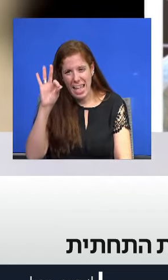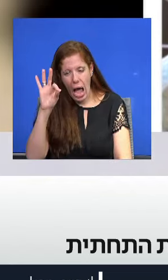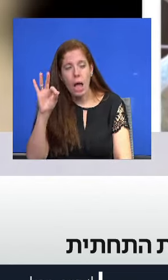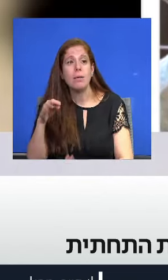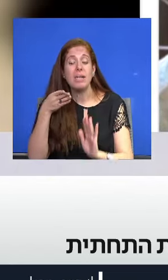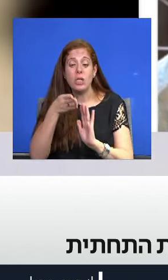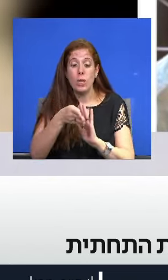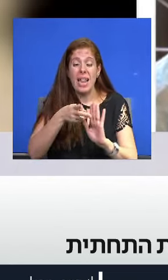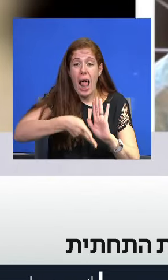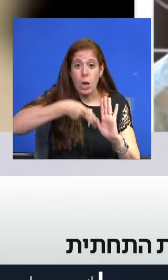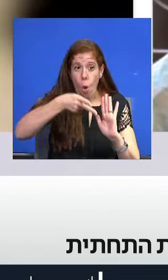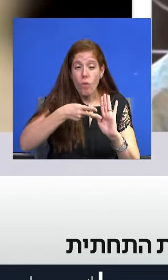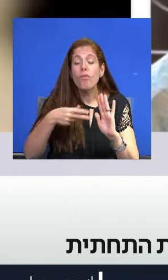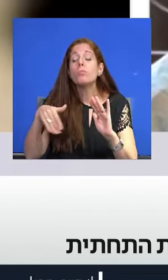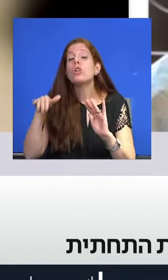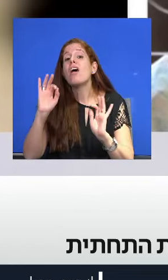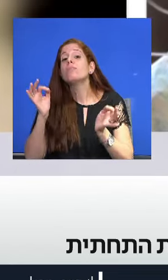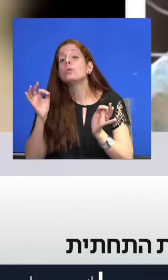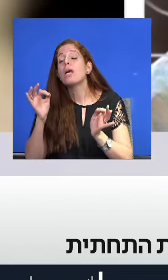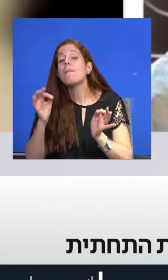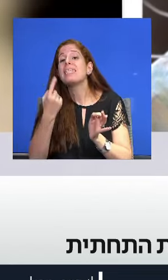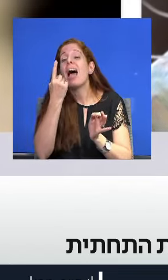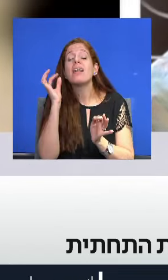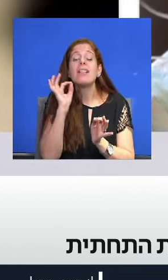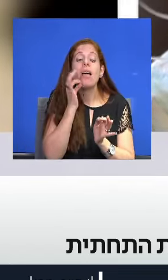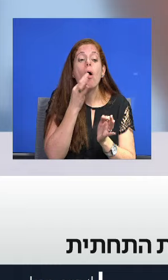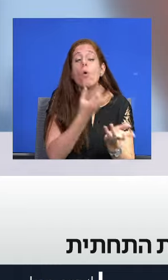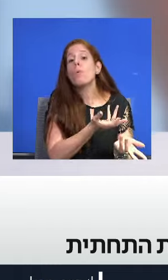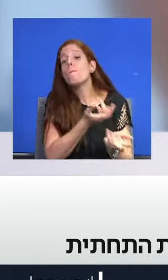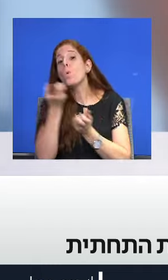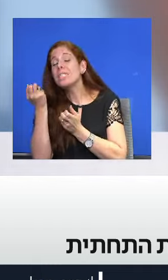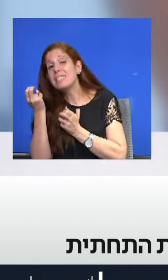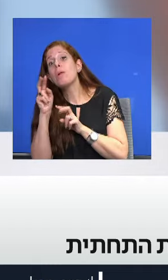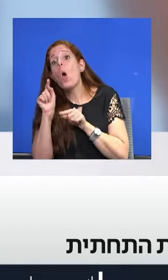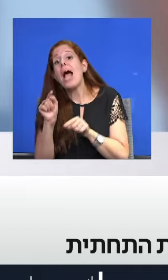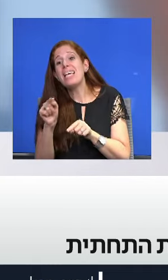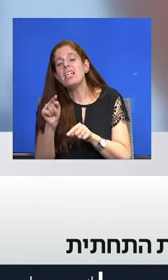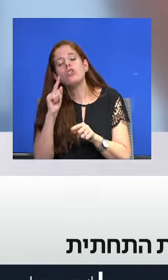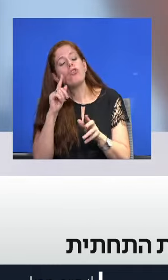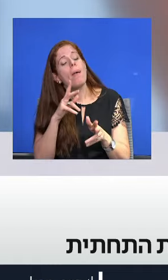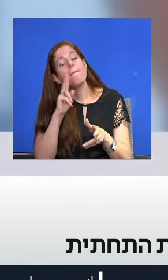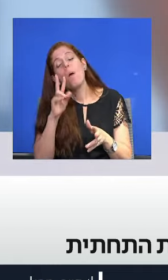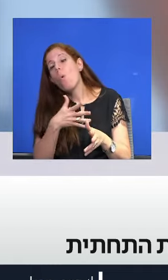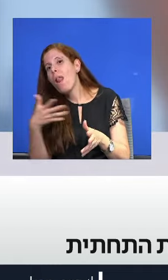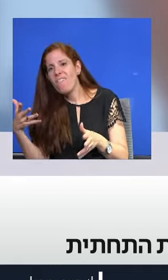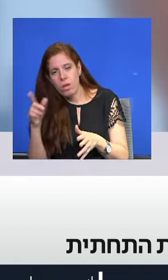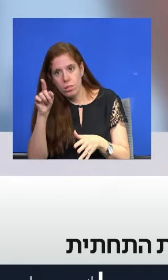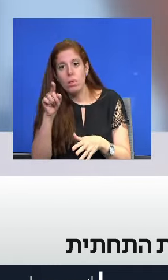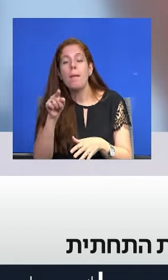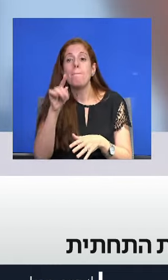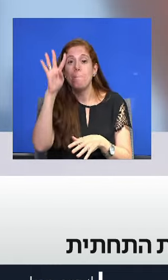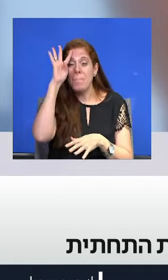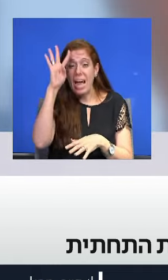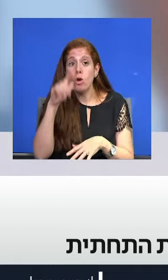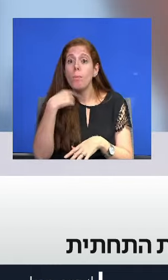התחתית, ובשלב מסוים מוציאים משם את אחת הנערות, לכאורה היא, כשהיא מעולפת. באיראן הרשמי טוענים שזה מעיד על